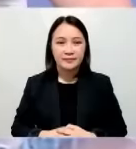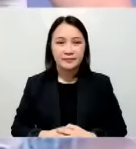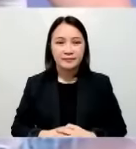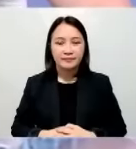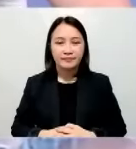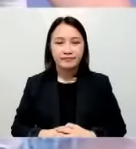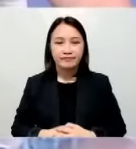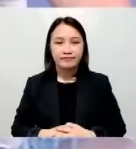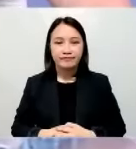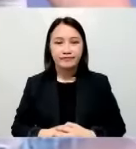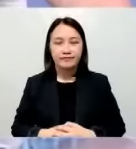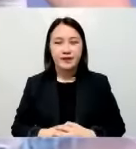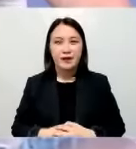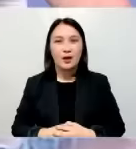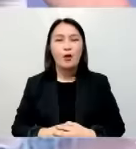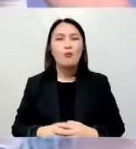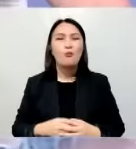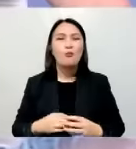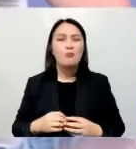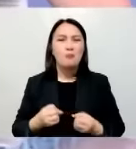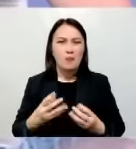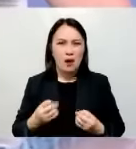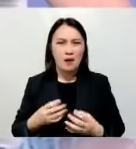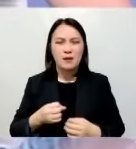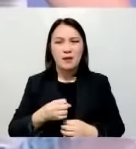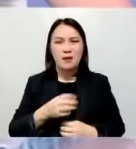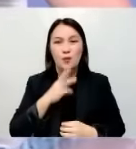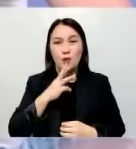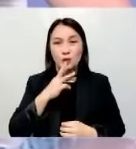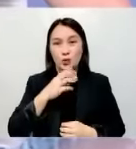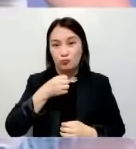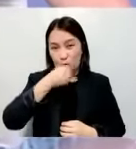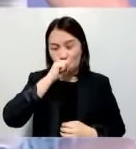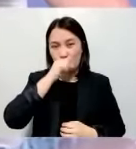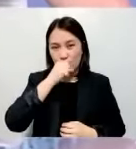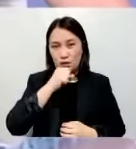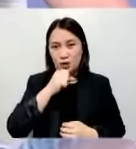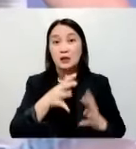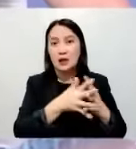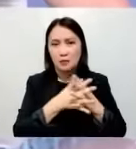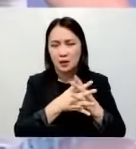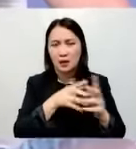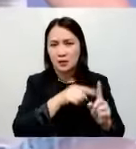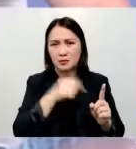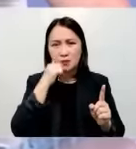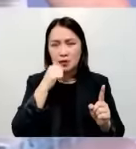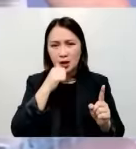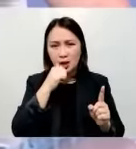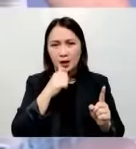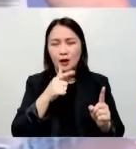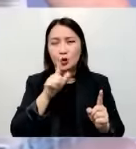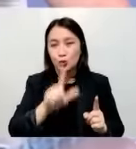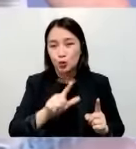namatay ang sobrang pag-inom ng tubig. Ganyan ang sinapit ng isang babae sa Amerika matapos lumagok ng 2 litro ng